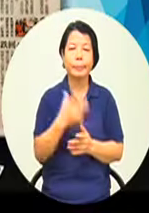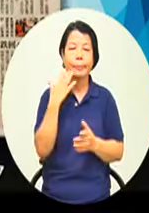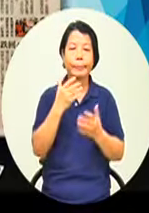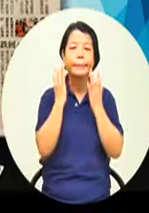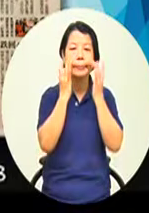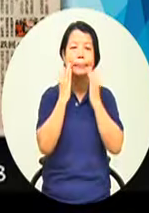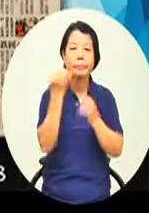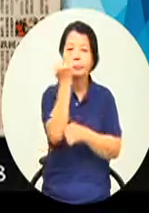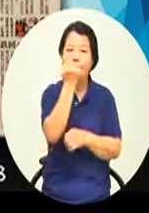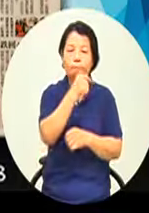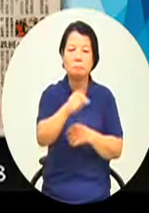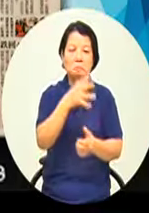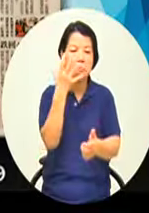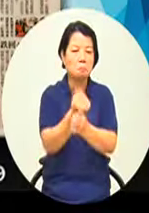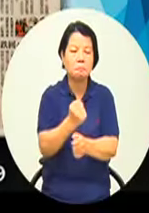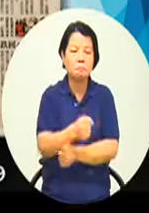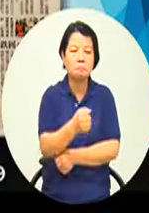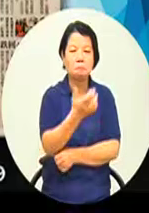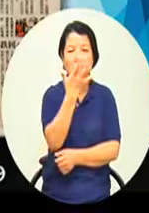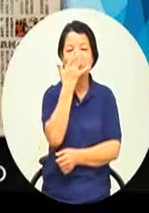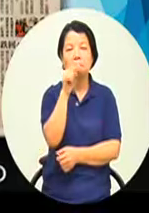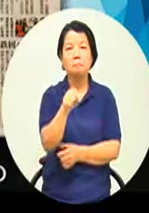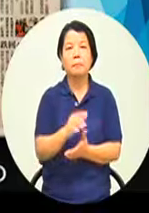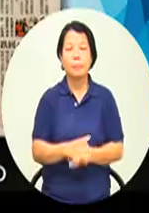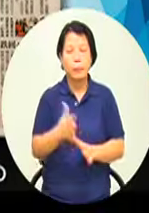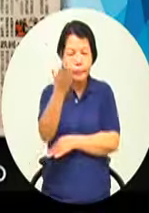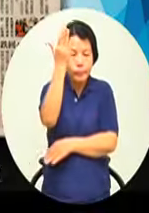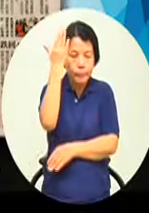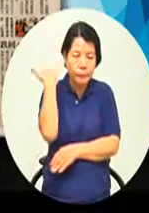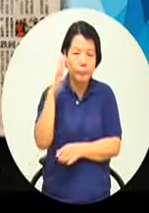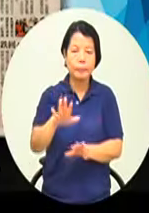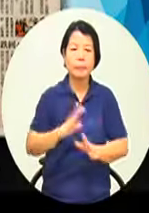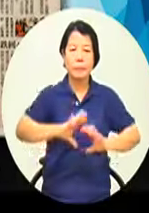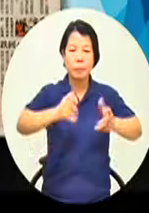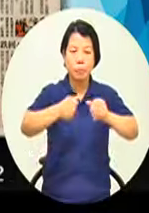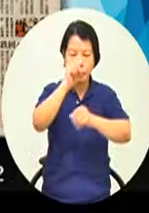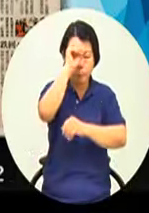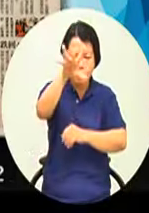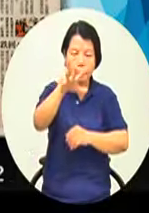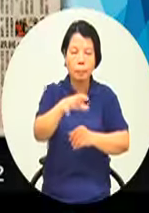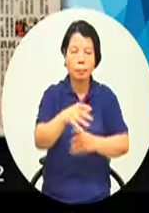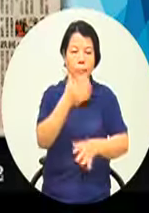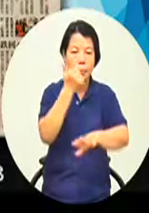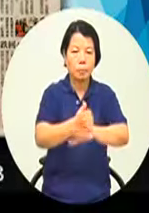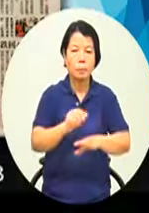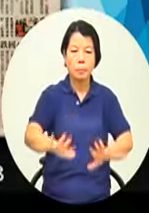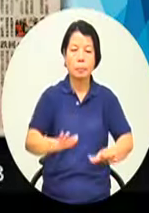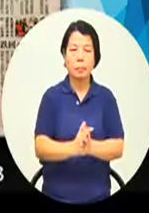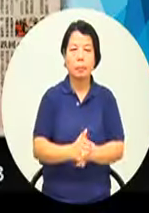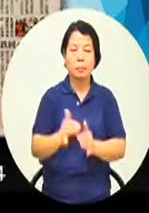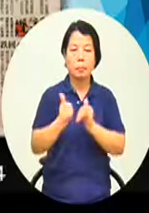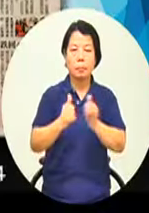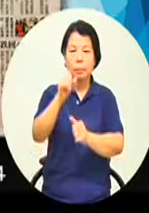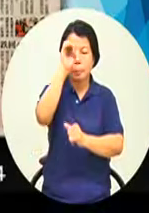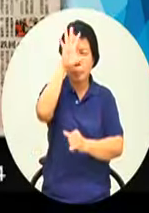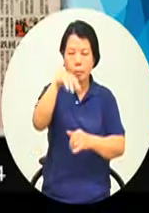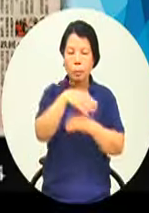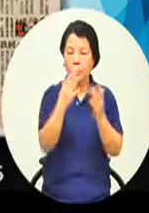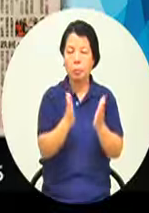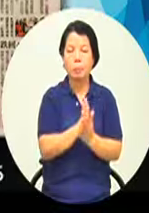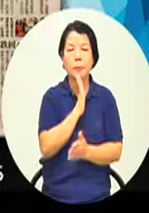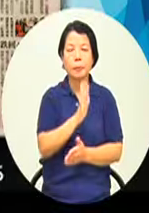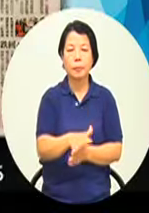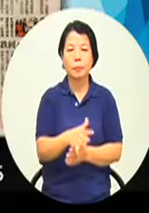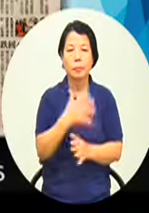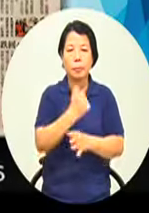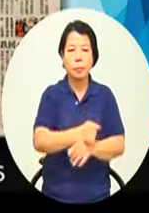很奇怪吗？好，那如果说早期是国民党在执政，可是现在已经完全执政了啊，不会有